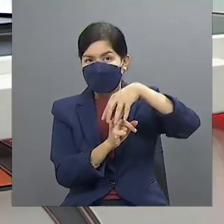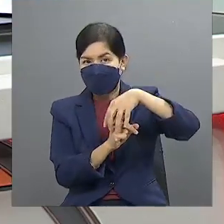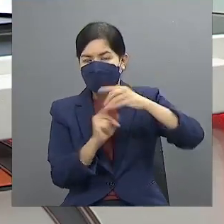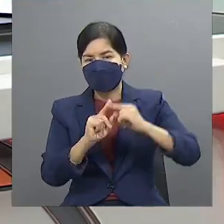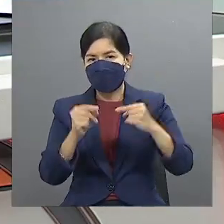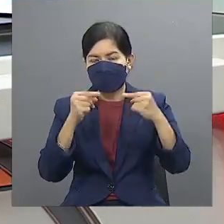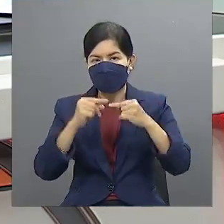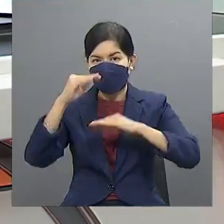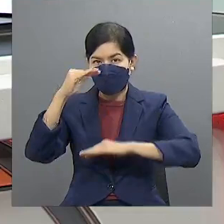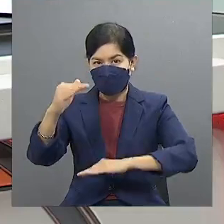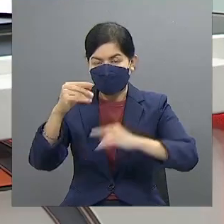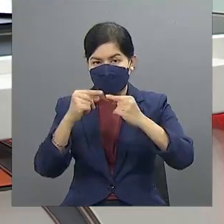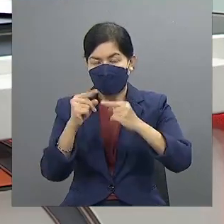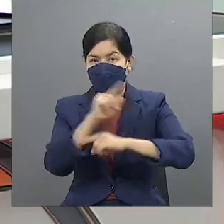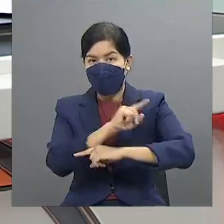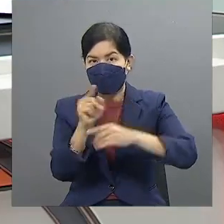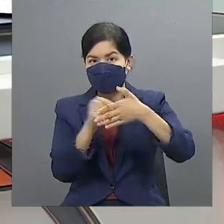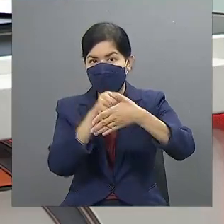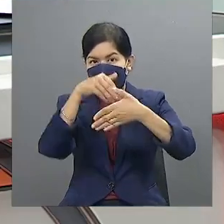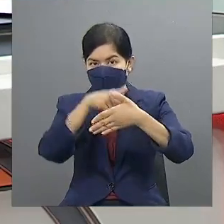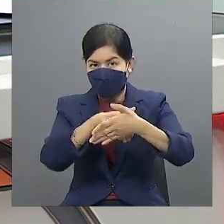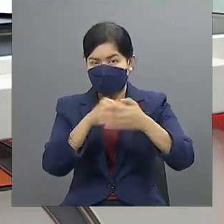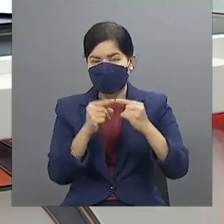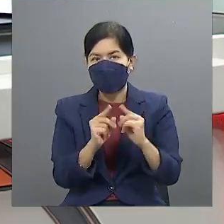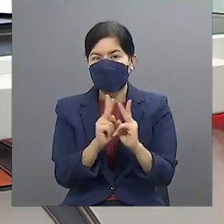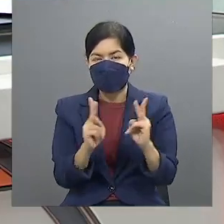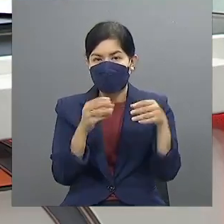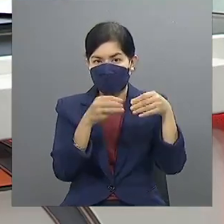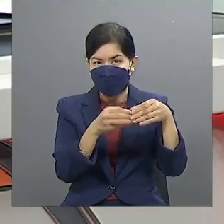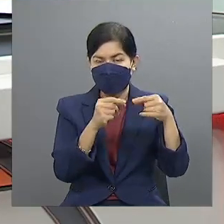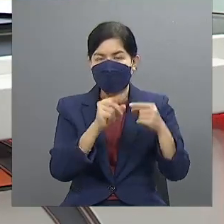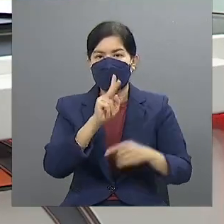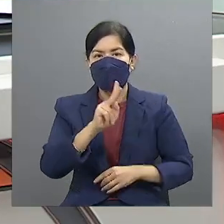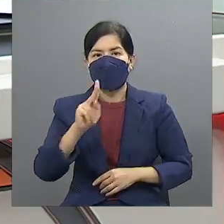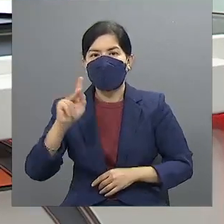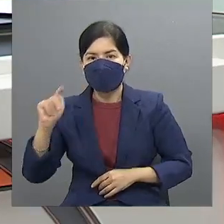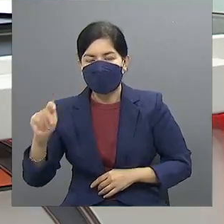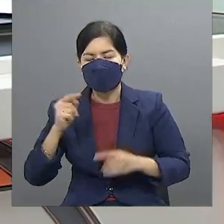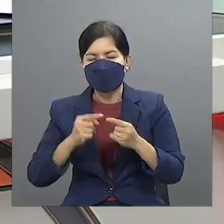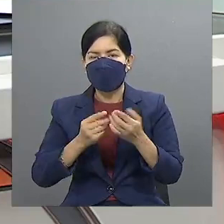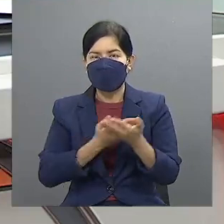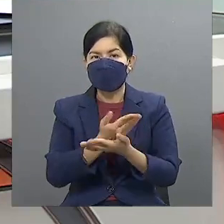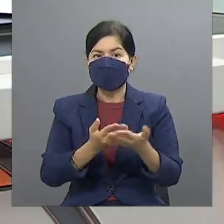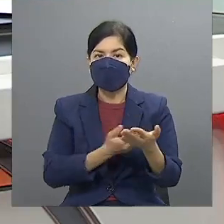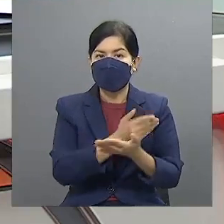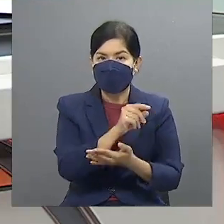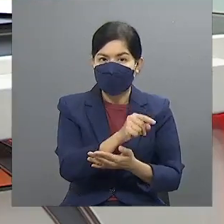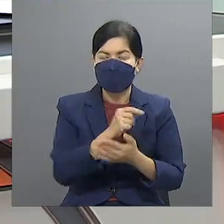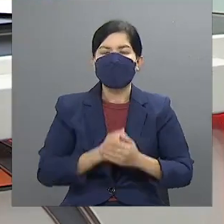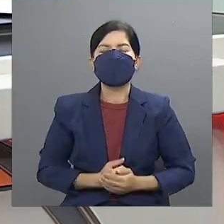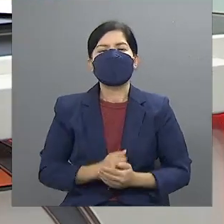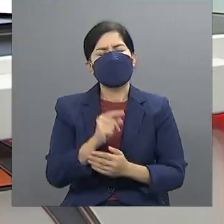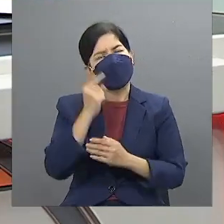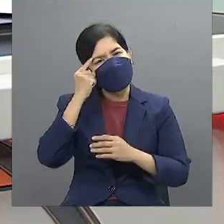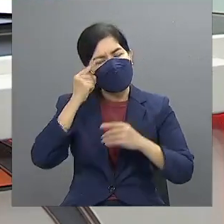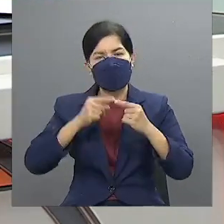ลังจากนี้ก็จะเป็นเรื่องที่กกต.ต้องนำไปพิจารณาค่ะมีแนวโน้มว่าอาจจะเป็น22พฤษภาคมจากเดิม